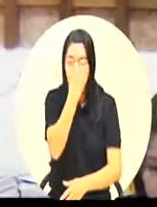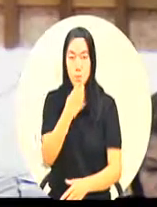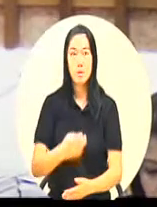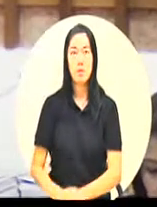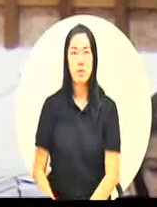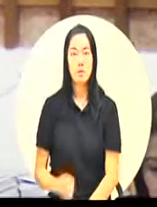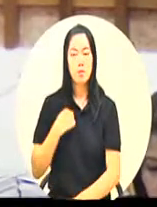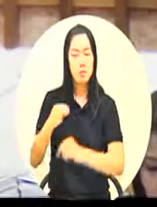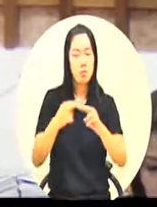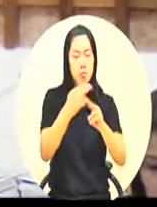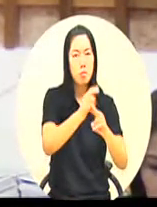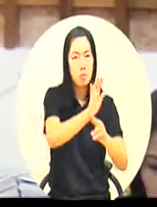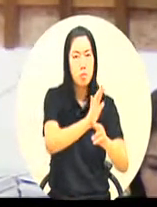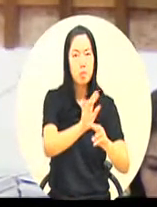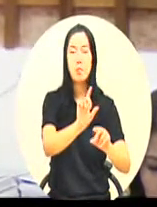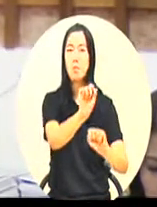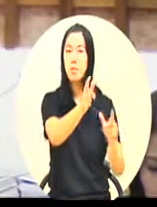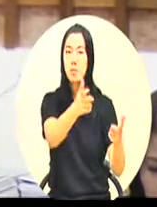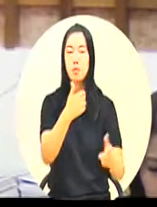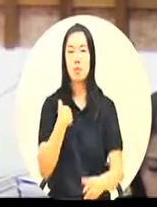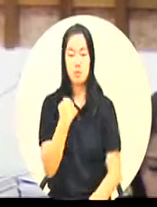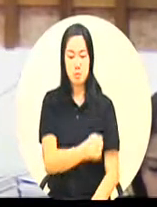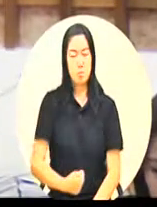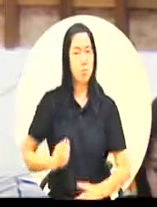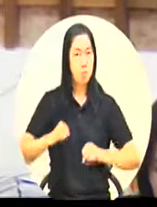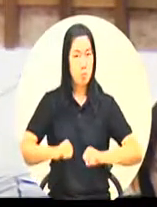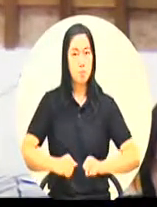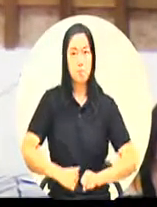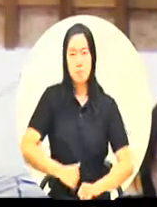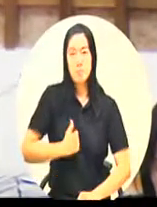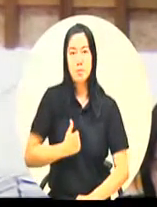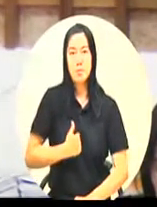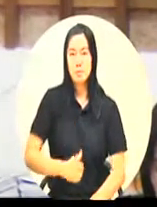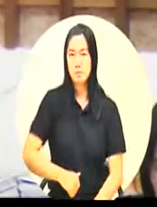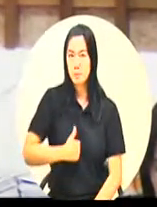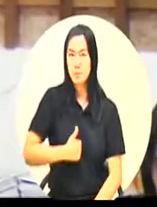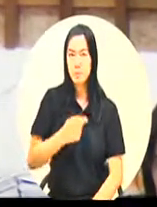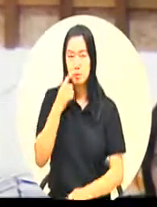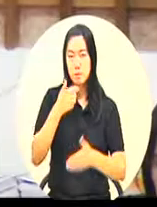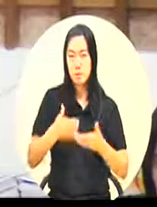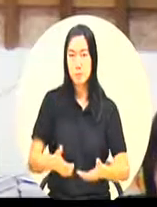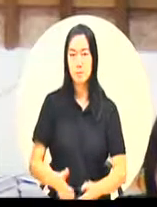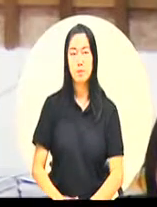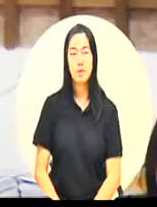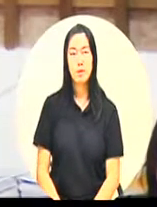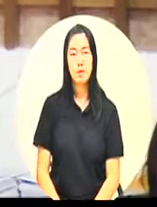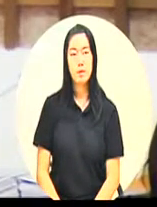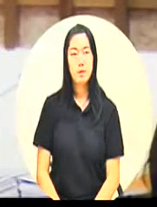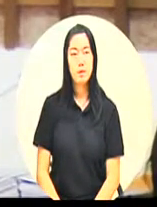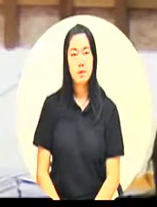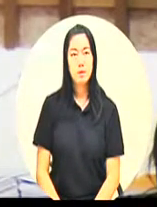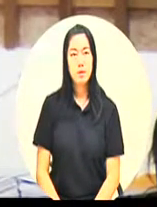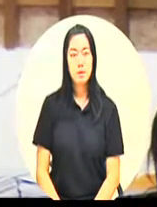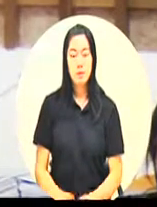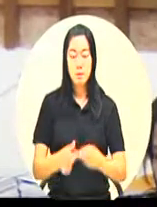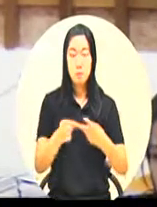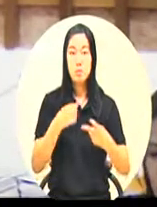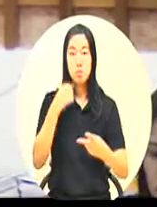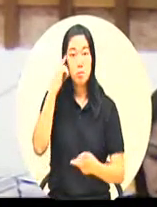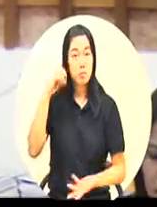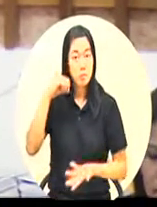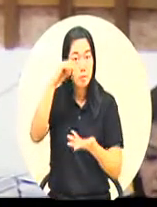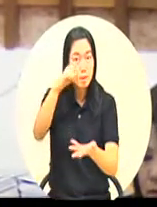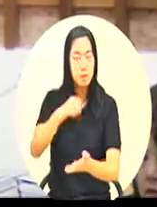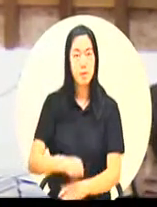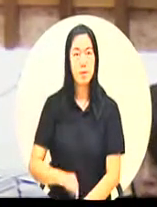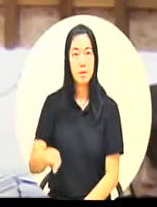不相信，这是健康真的比性命更重要啦。所以在这边第二点我们提出来的，我